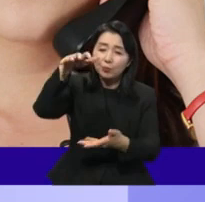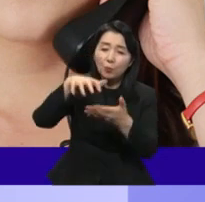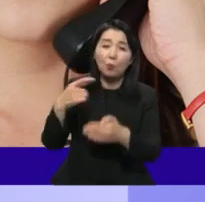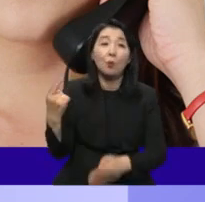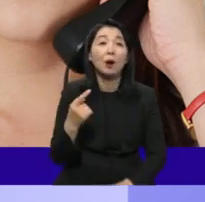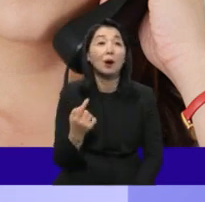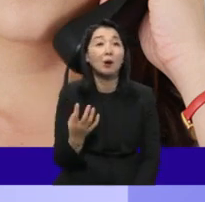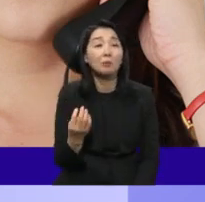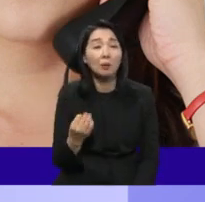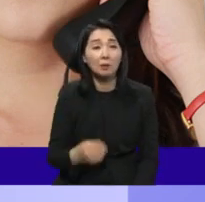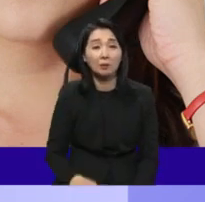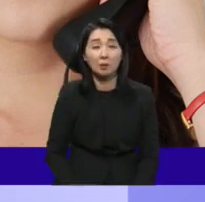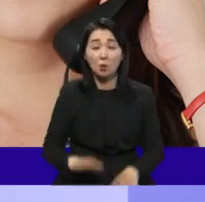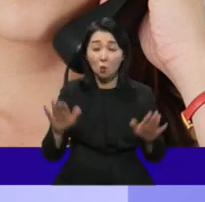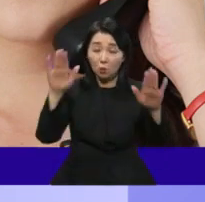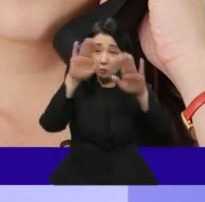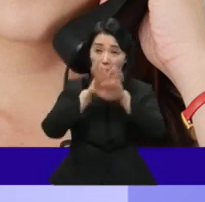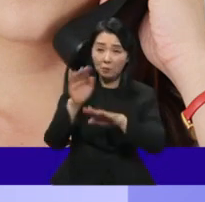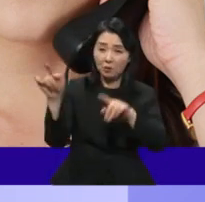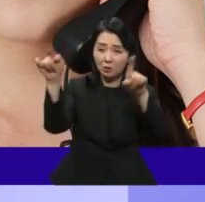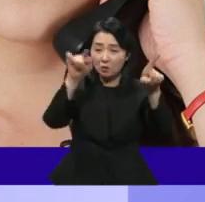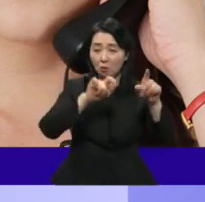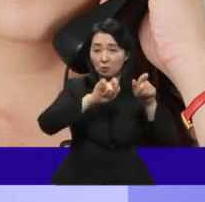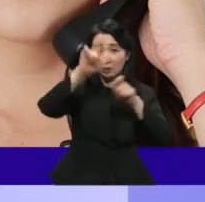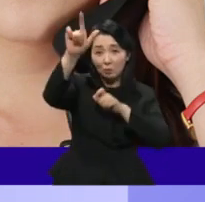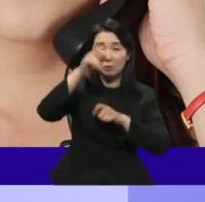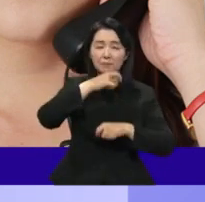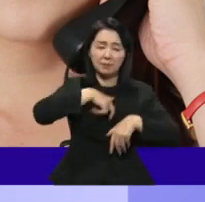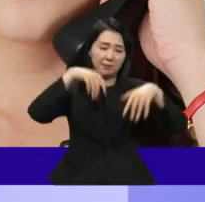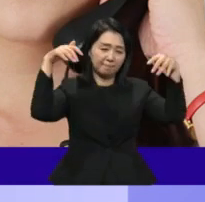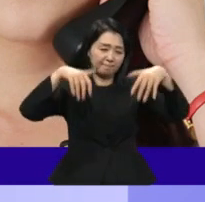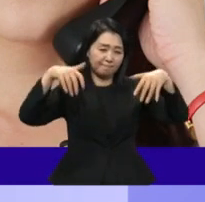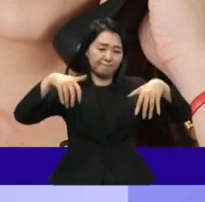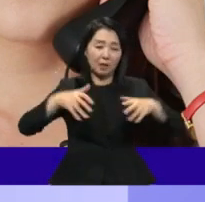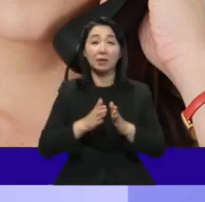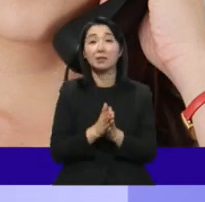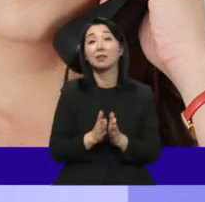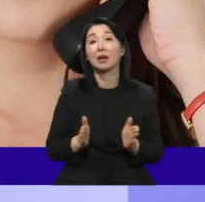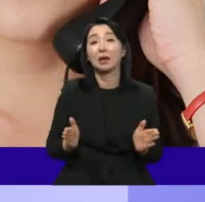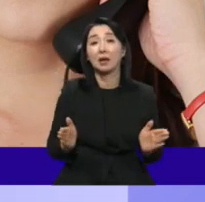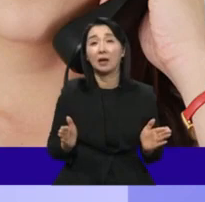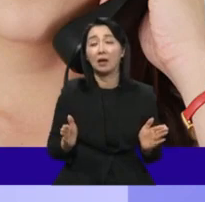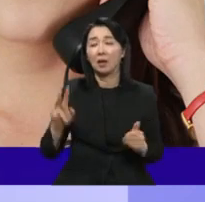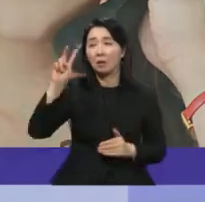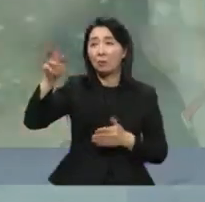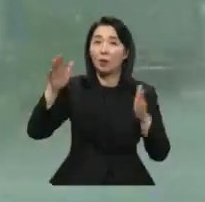있습니까네 오늘 밤 제가 다시 시작되겠습니다